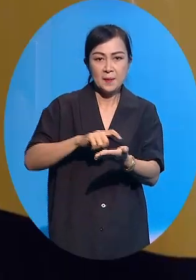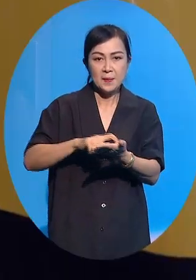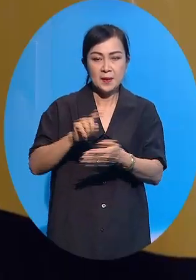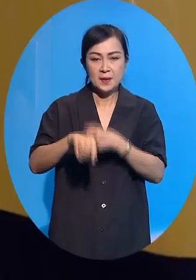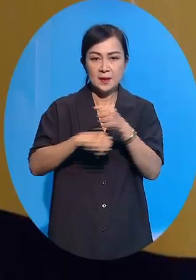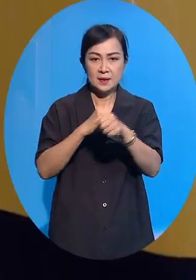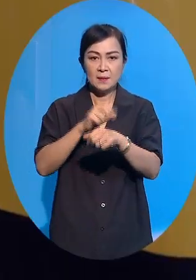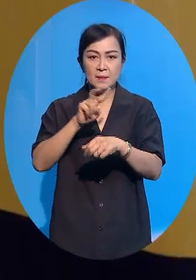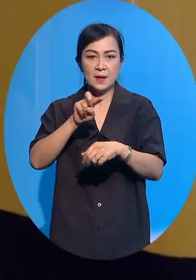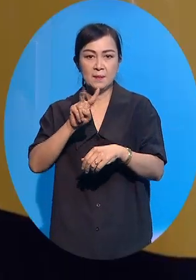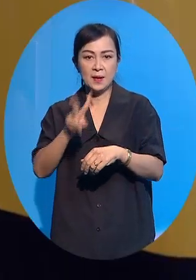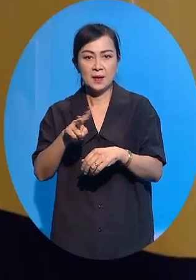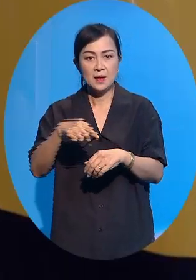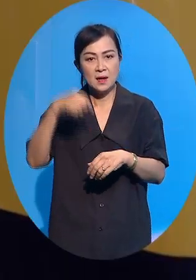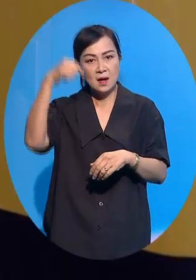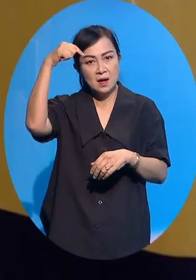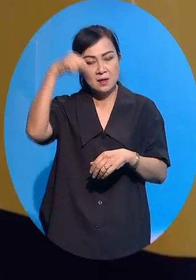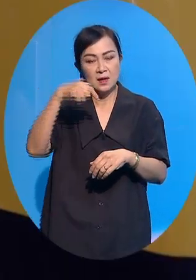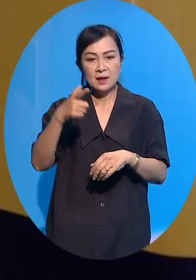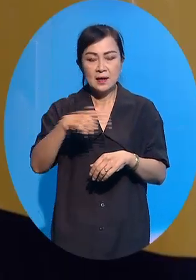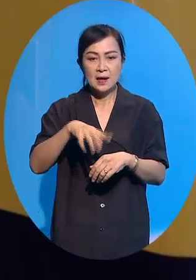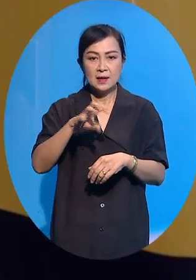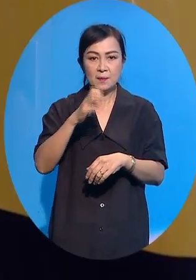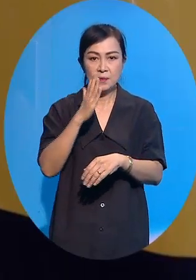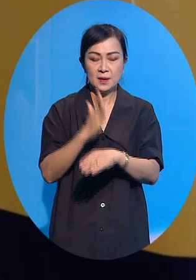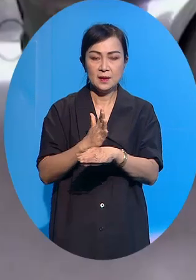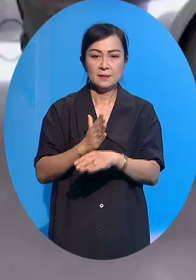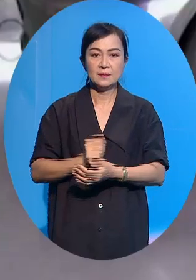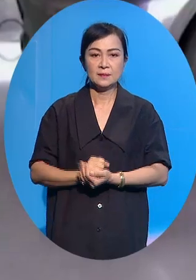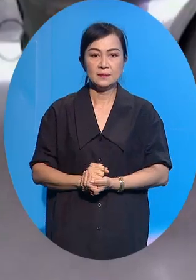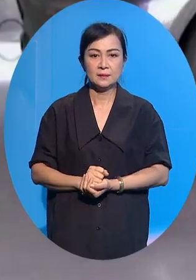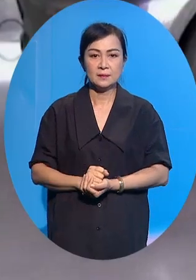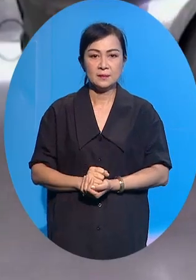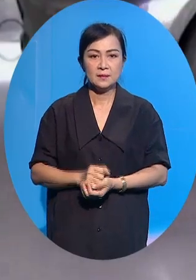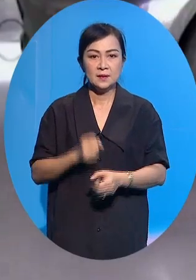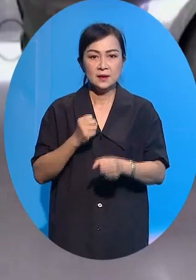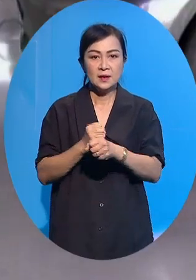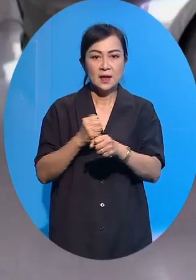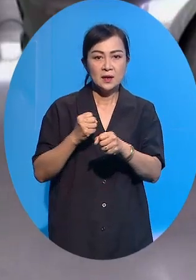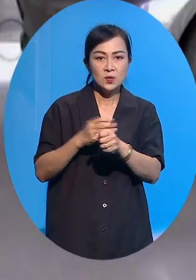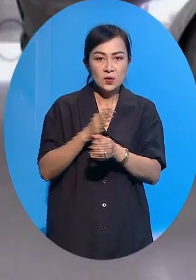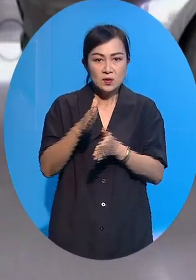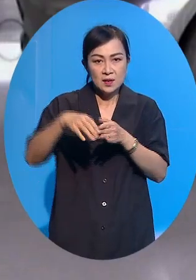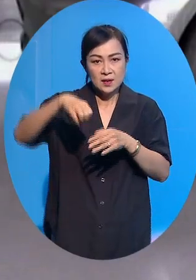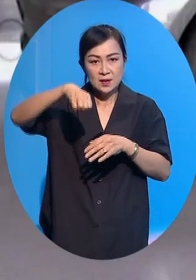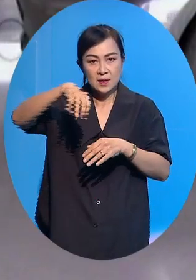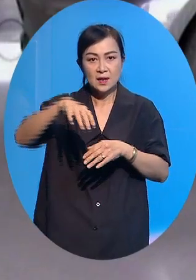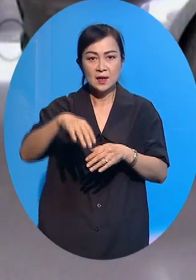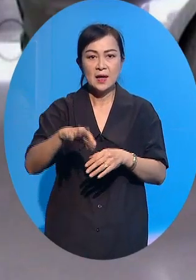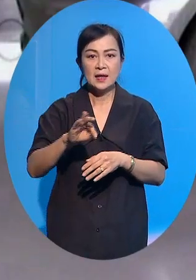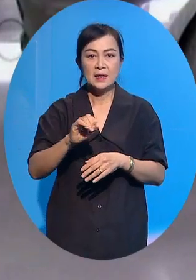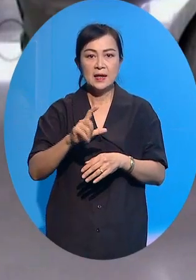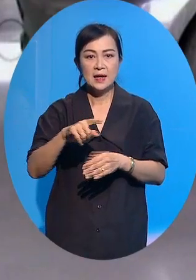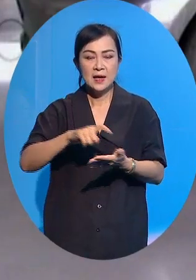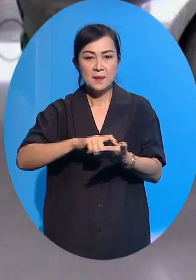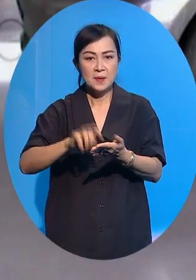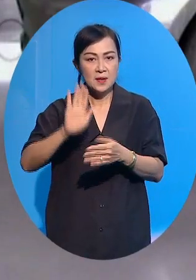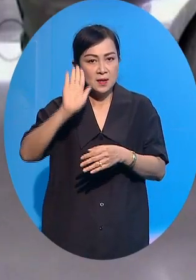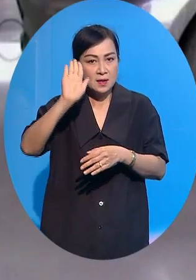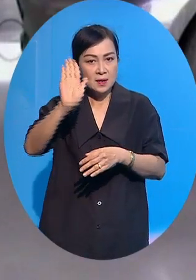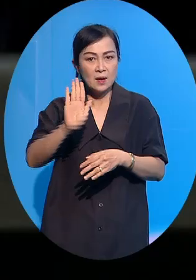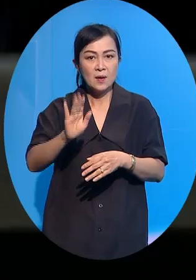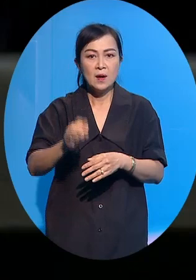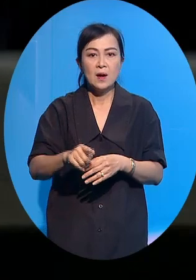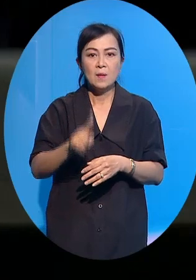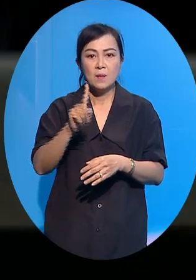trong năm 2022 và tại Nhật Bản là 50.000 xe. Trong số các nhà sản xuất xe điện, hãng Tesla của Mỹ dẫn đầu với